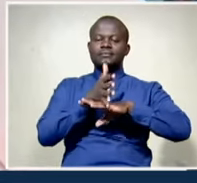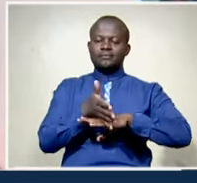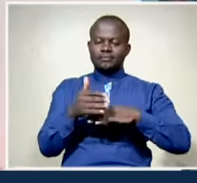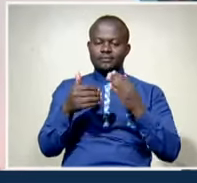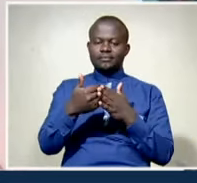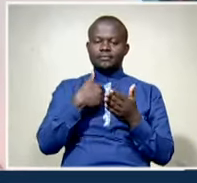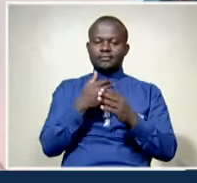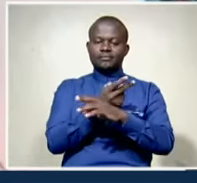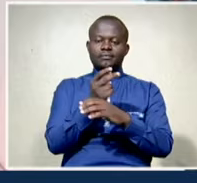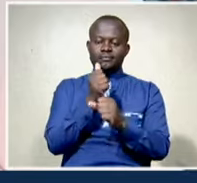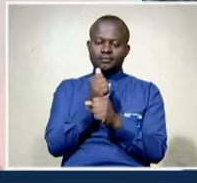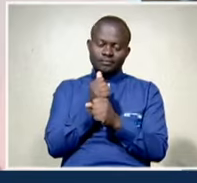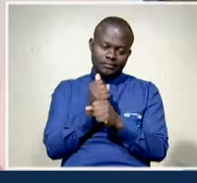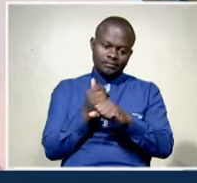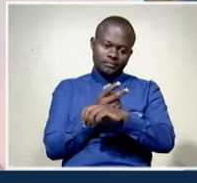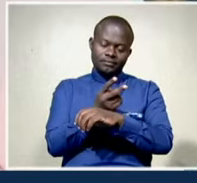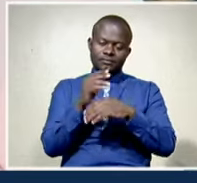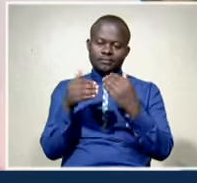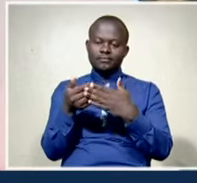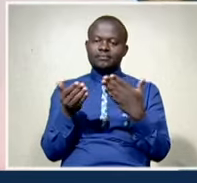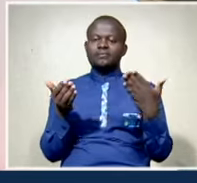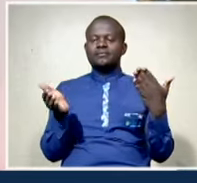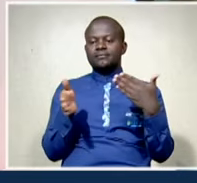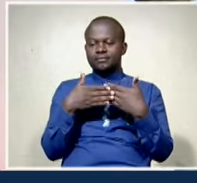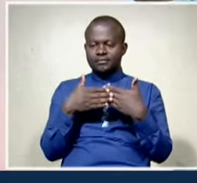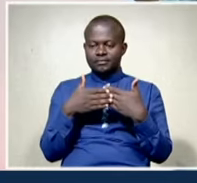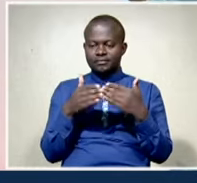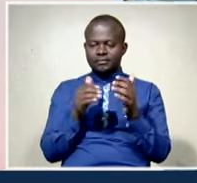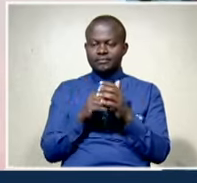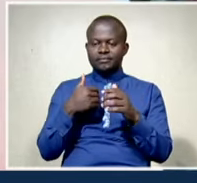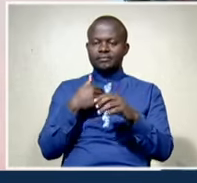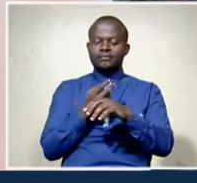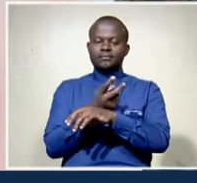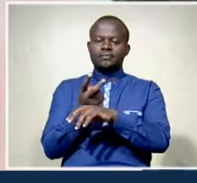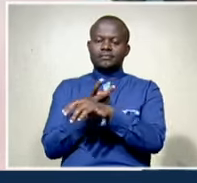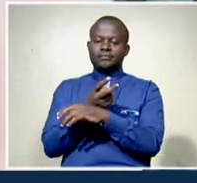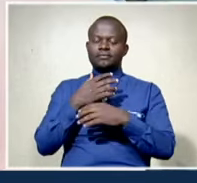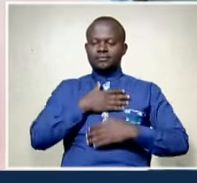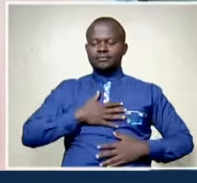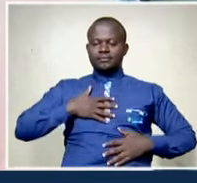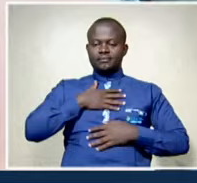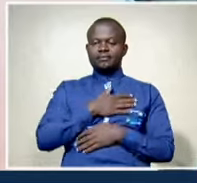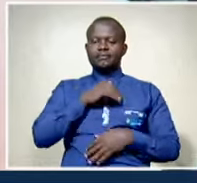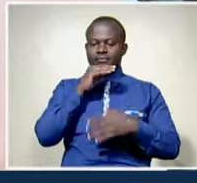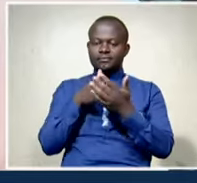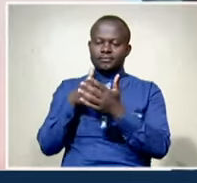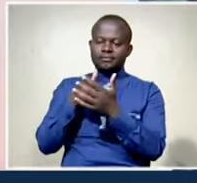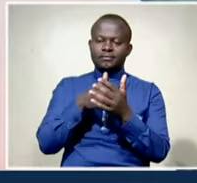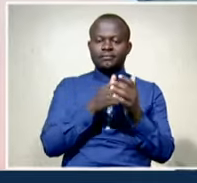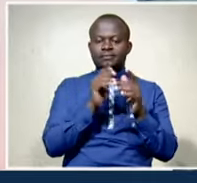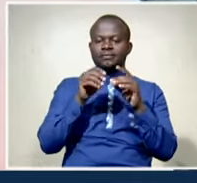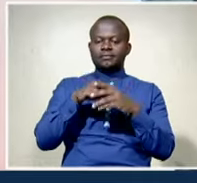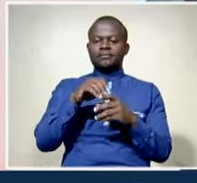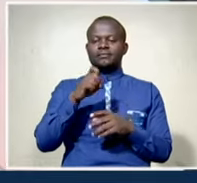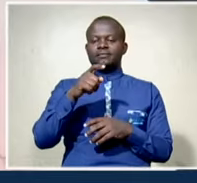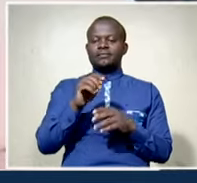tugira amasaha yo gukora tugira n'amasaha yo gufunga tugira n'amasaha y'imyidagaduro tutabangamiye baba bari muri